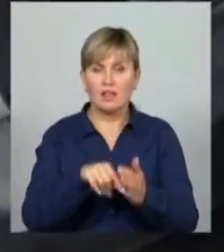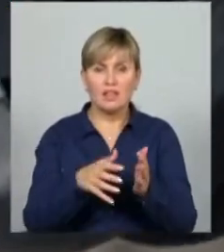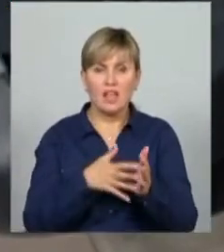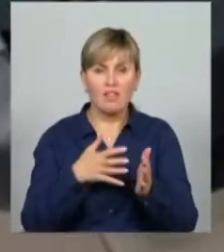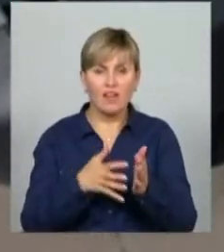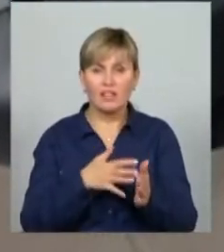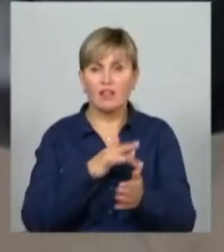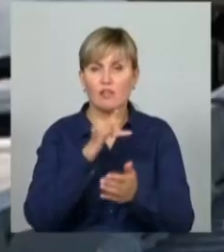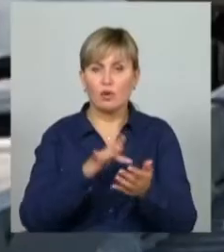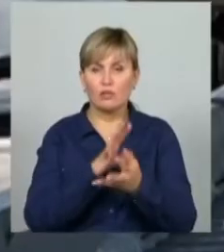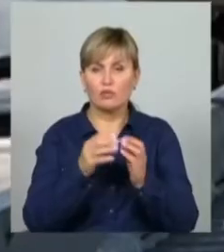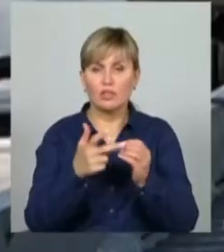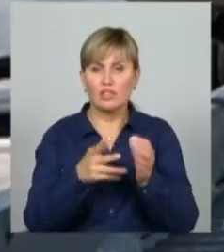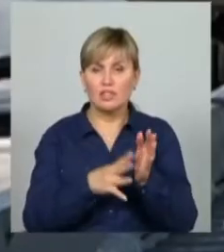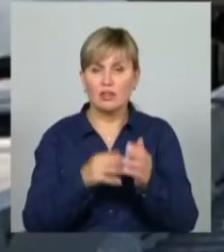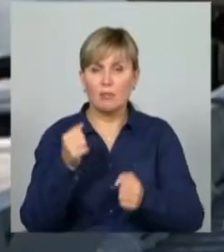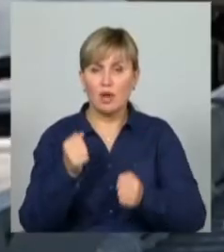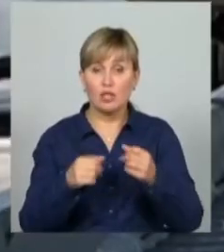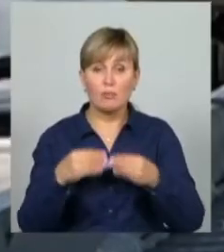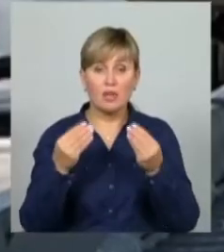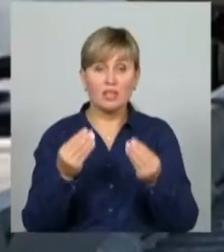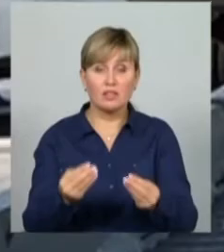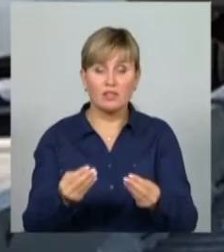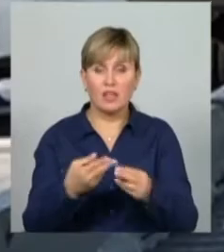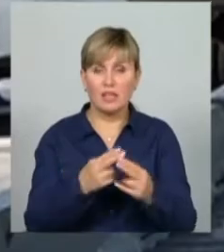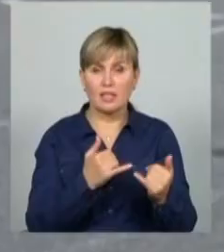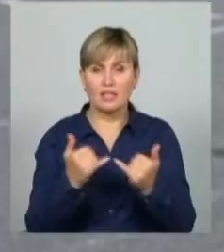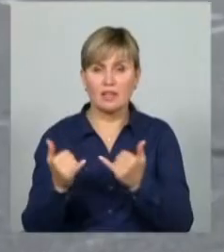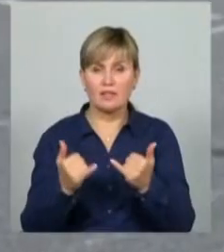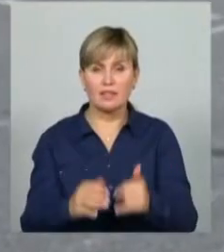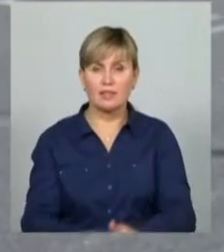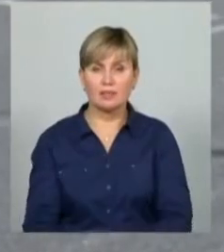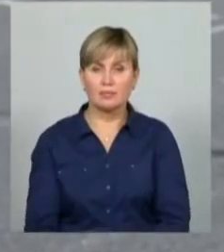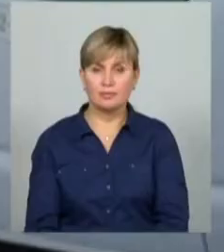хватает. В городе всего 39 машин, предоставляющих данный сервис.